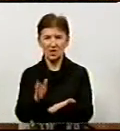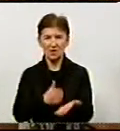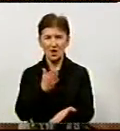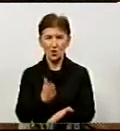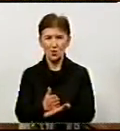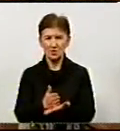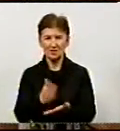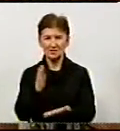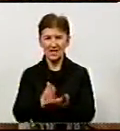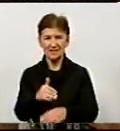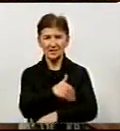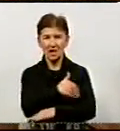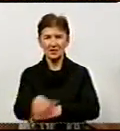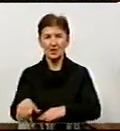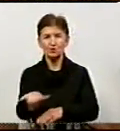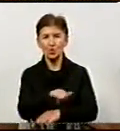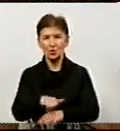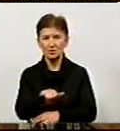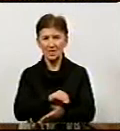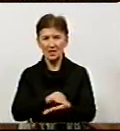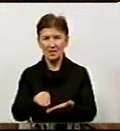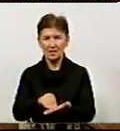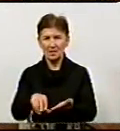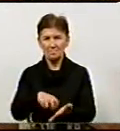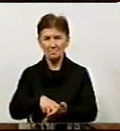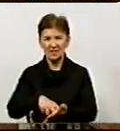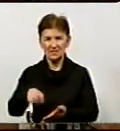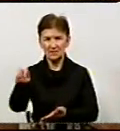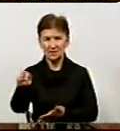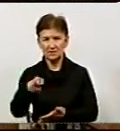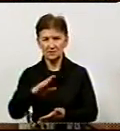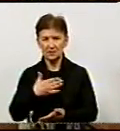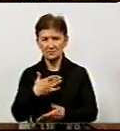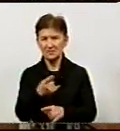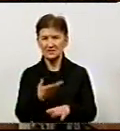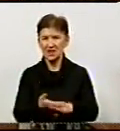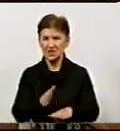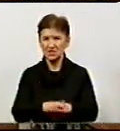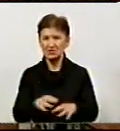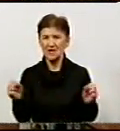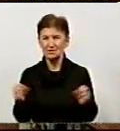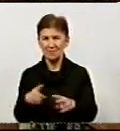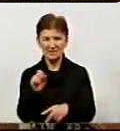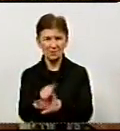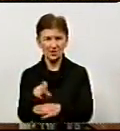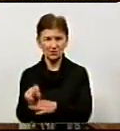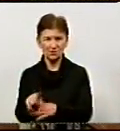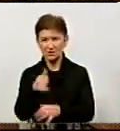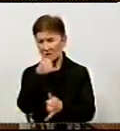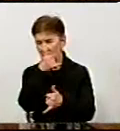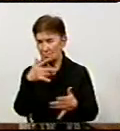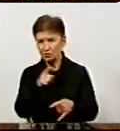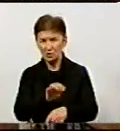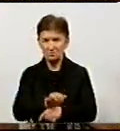російських, там є адреси, куди писати. З нашими спецпризначенцями значно складніше, тому що немає можливості відправити